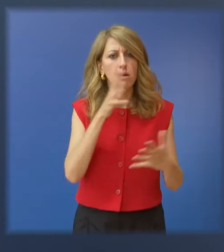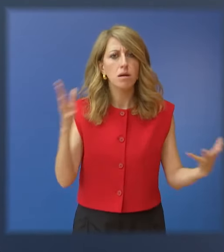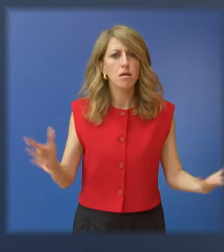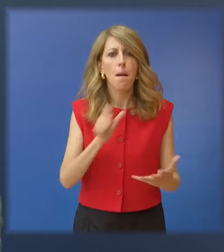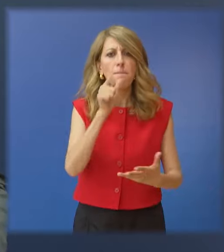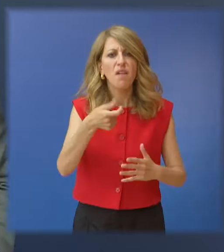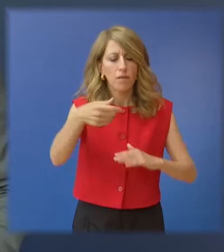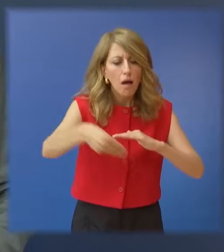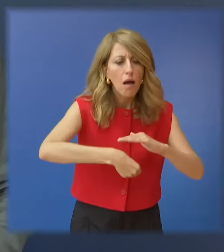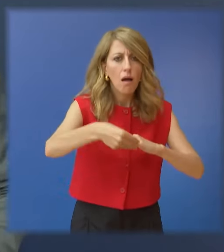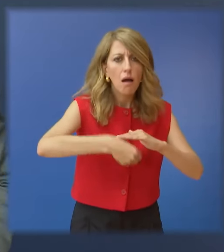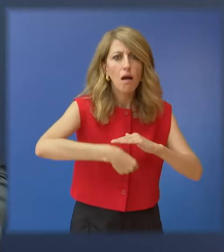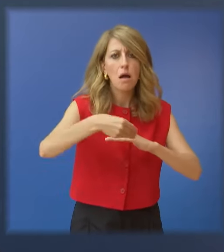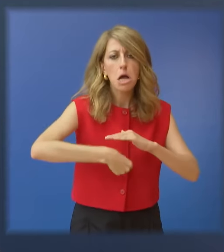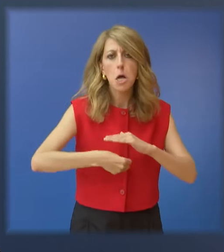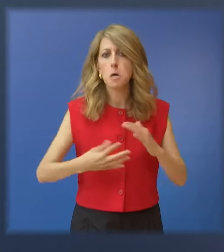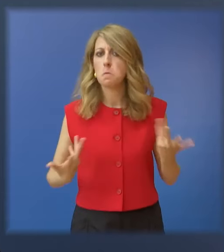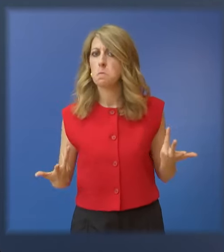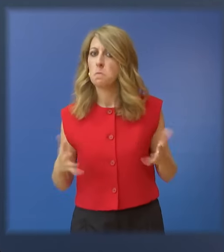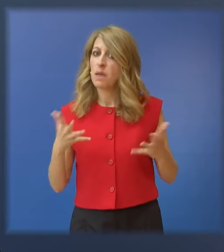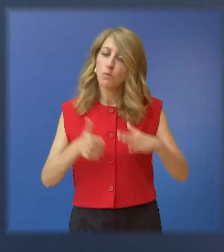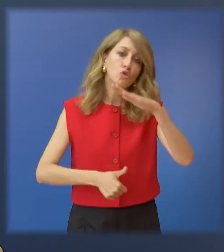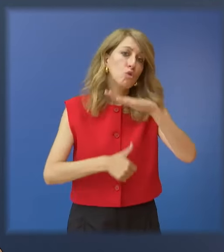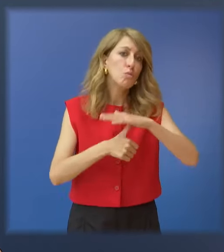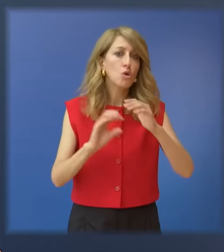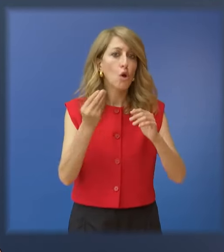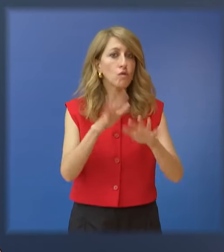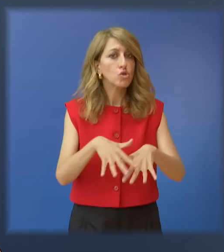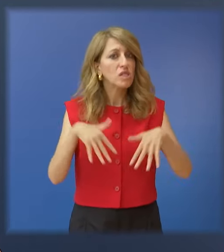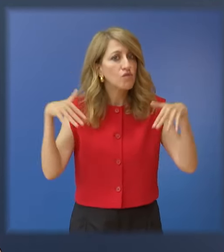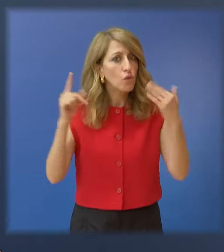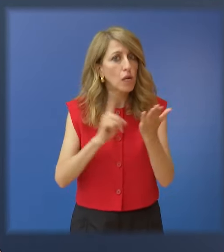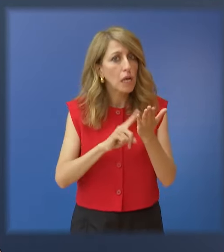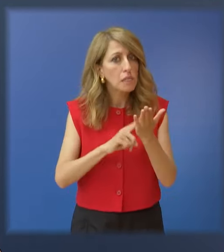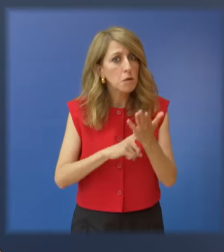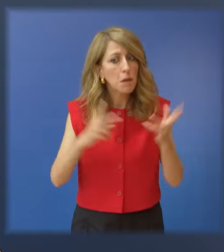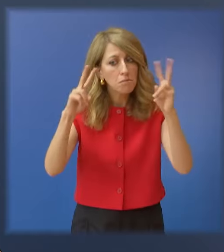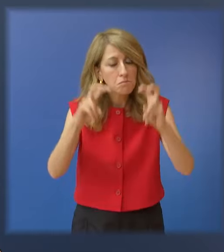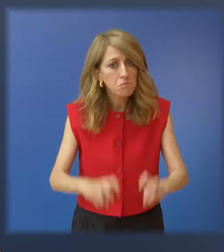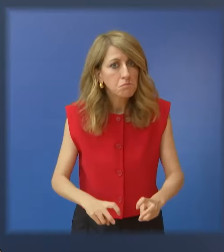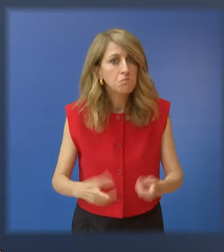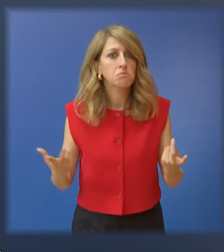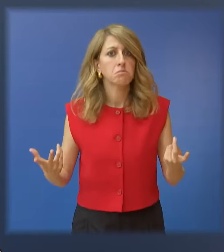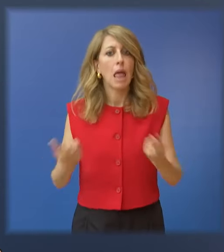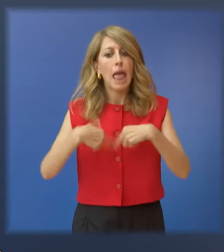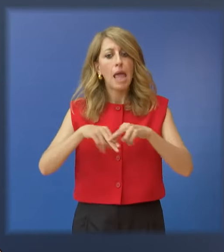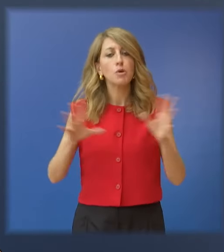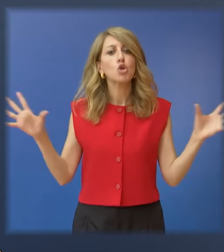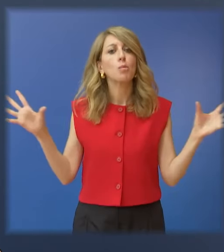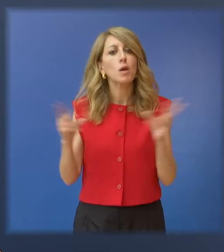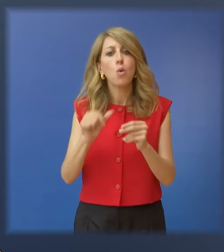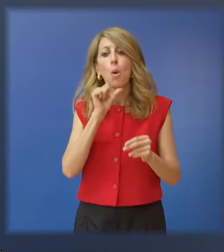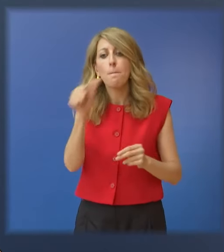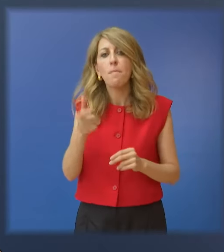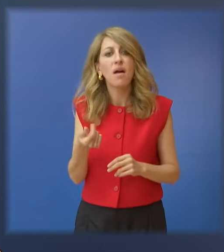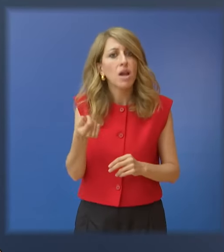κινητοποιηθεί και το πολιτικό σύστημα ο πρόεδρος της βουλής η αρχή ξεπλύματος μαύρου χρήματος ή θα περιμένετε όλοι μαζί κάποια